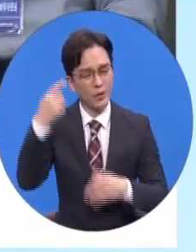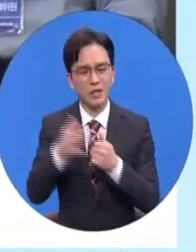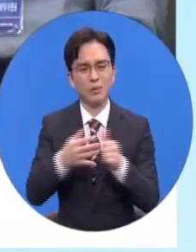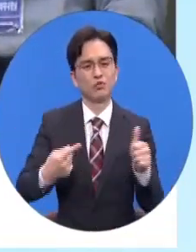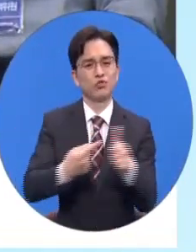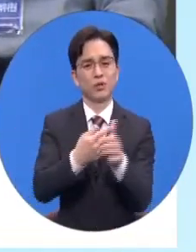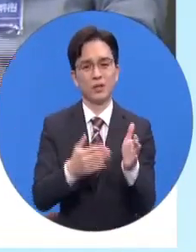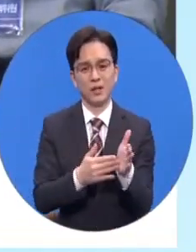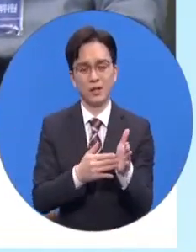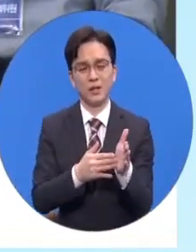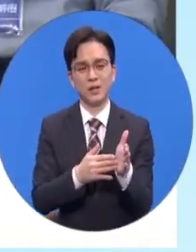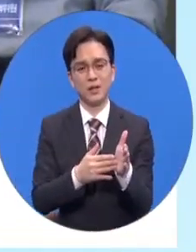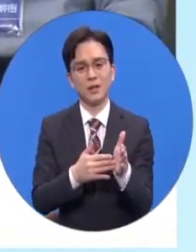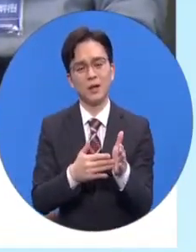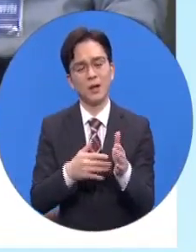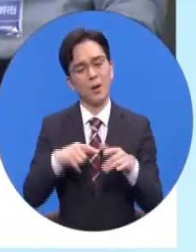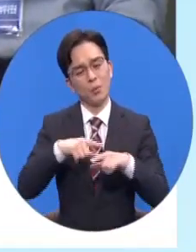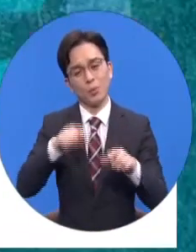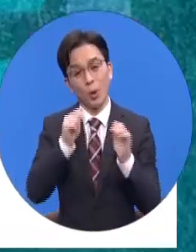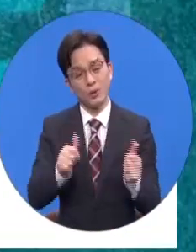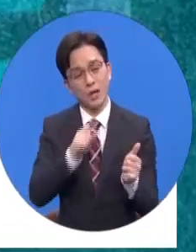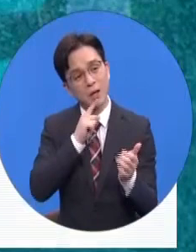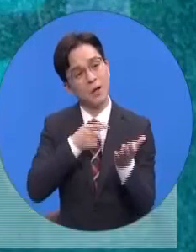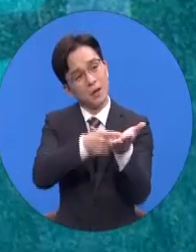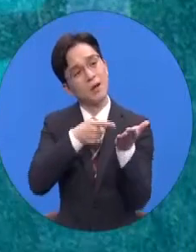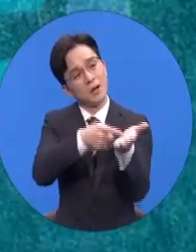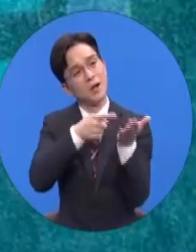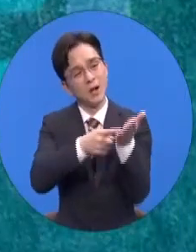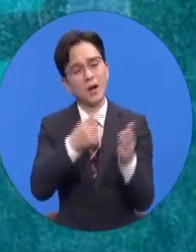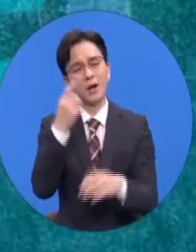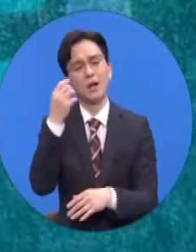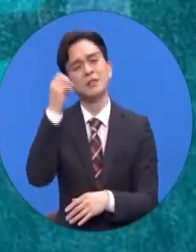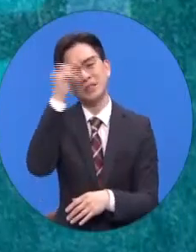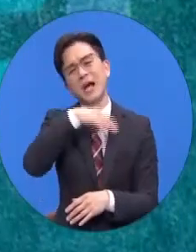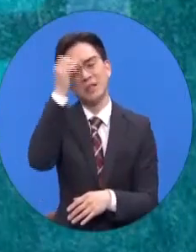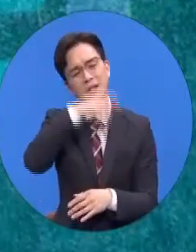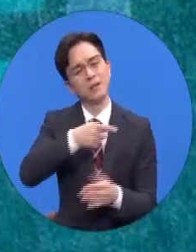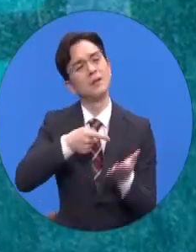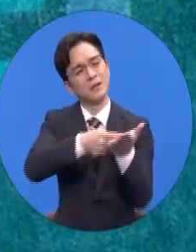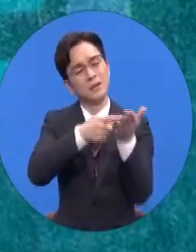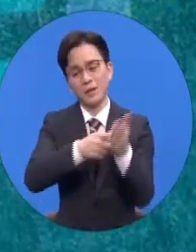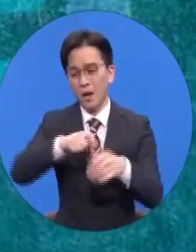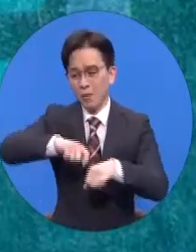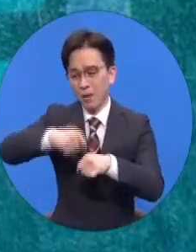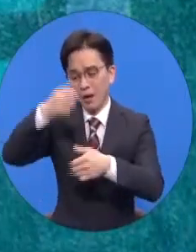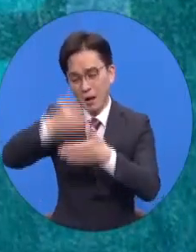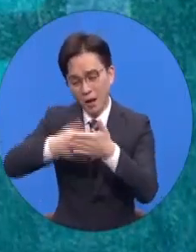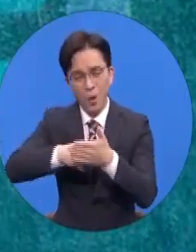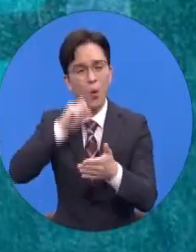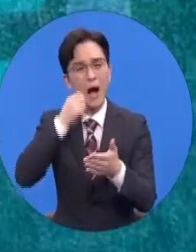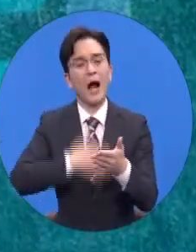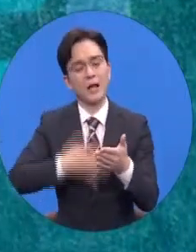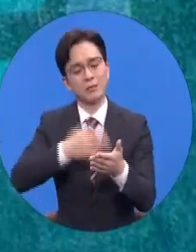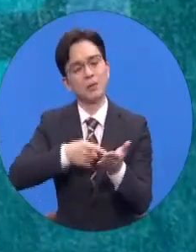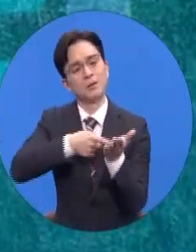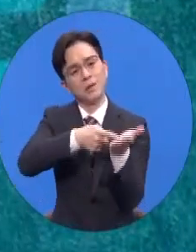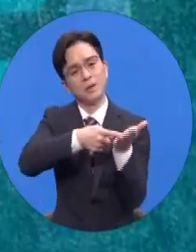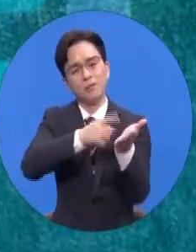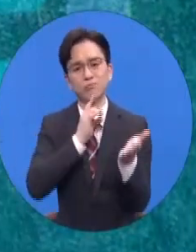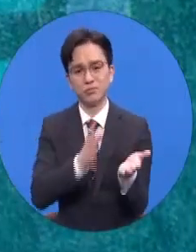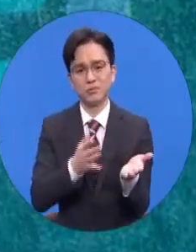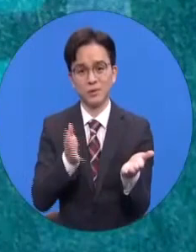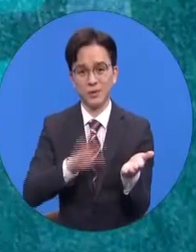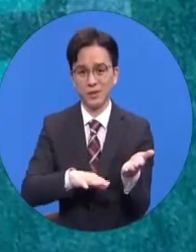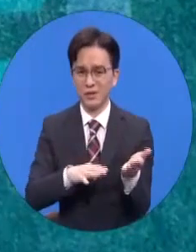않았느냐 그렇게 썼는데 뭐 변호사로서 변호를 한 것이다 내지는 조카 라서 어쩔 수 없이 변호를 했다 이렇게 이야기를